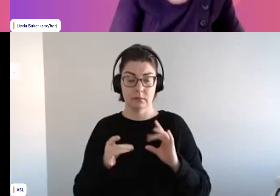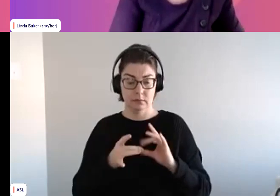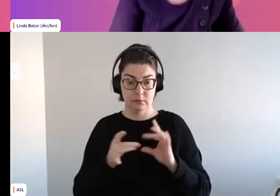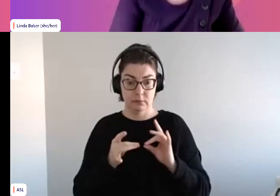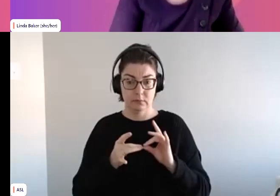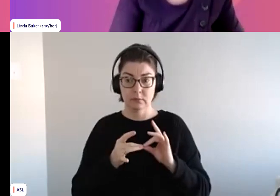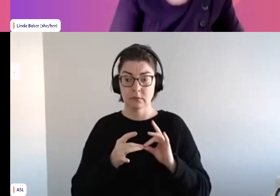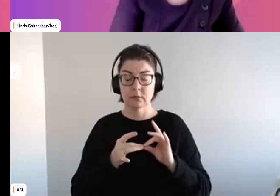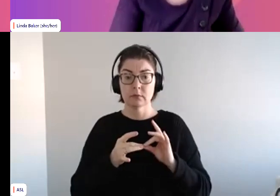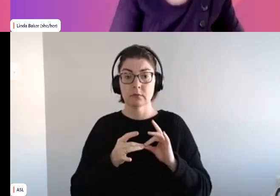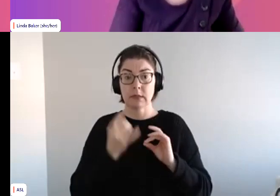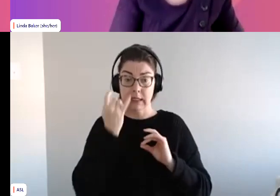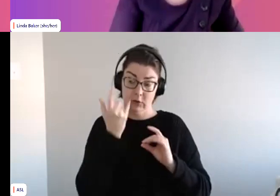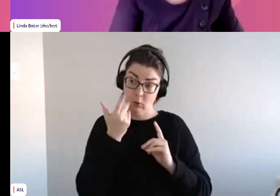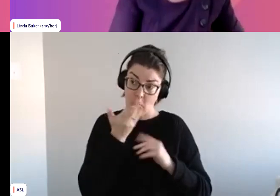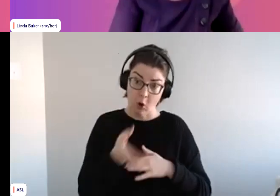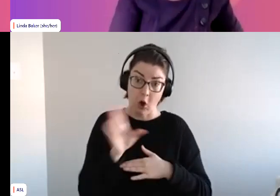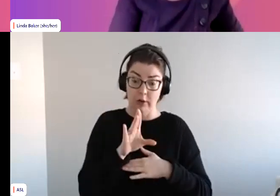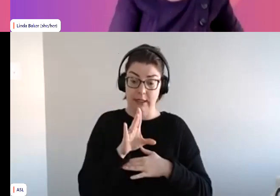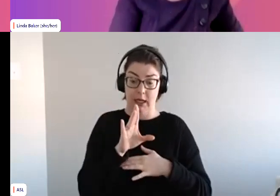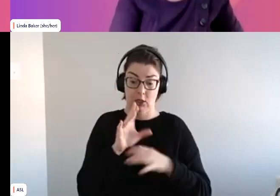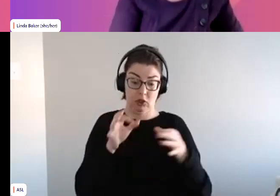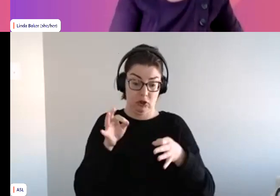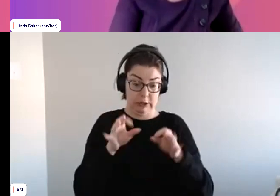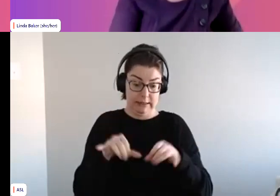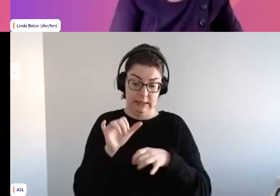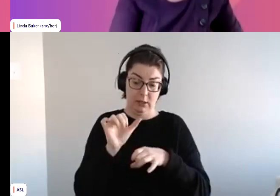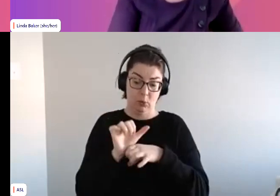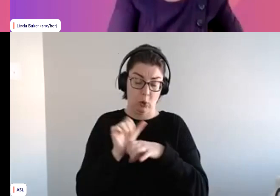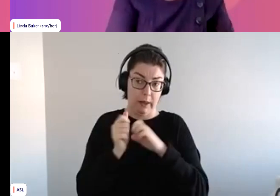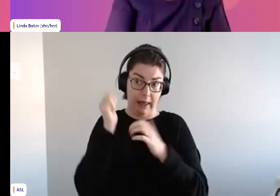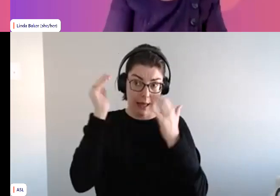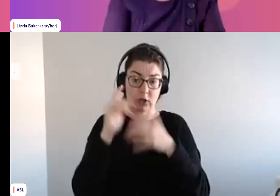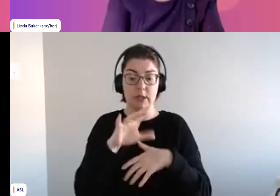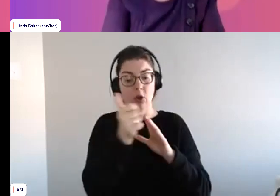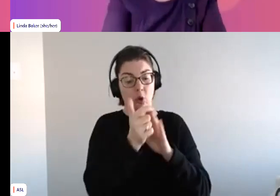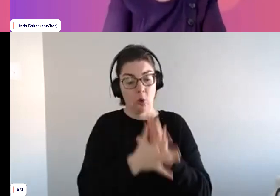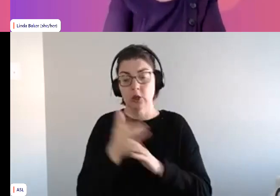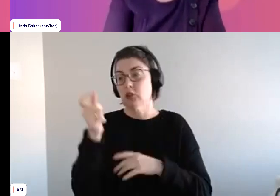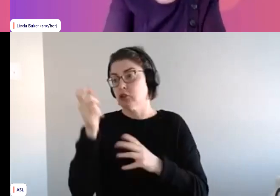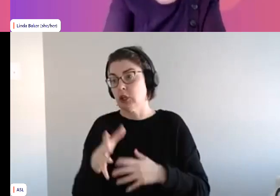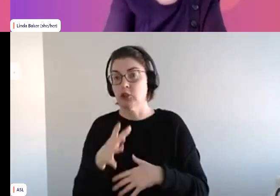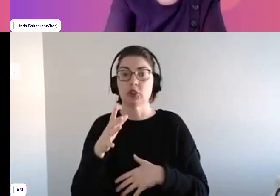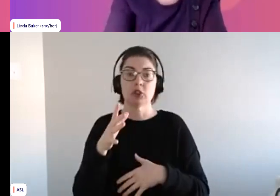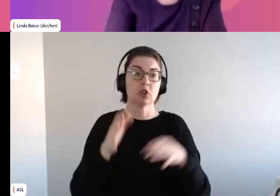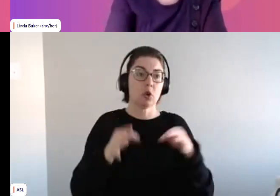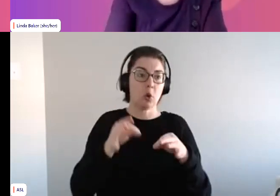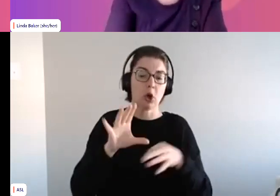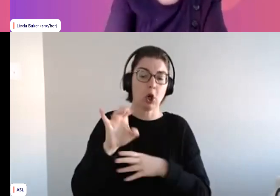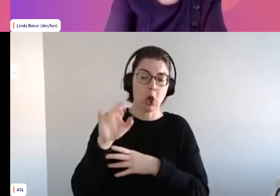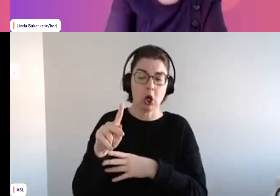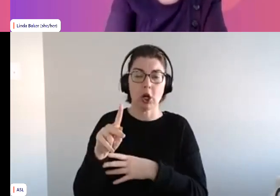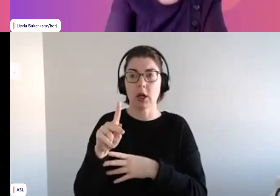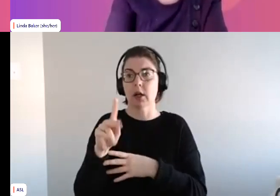je vais aussi dire que si on pense tout notre temps avec des adultes et qu'on voit seulement des avocats des juges des